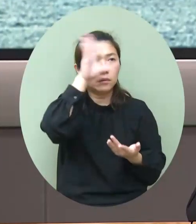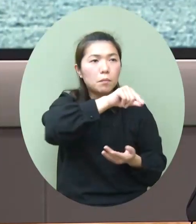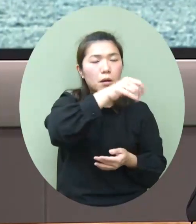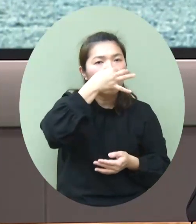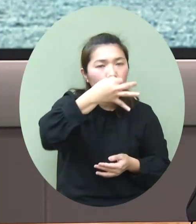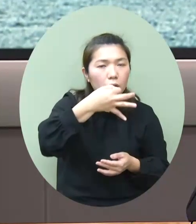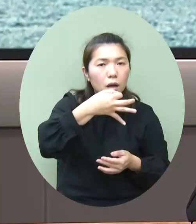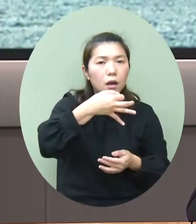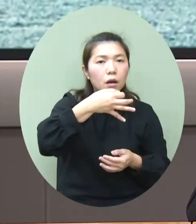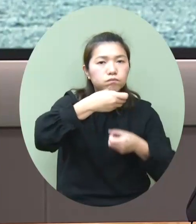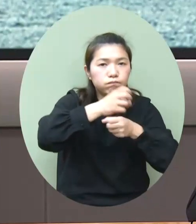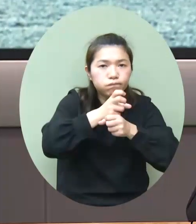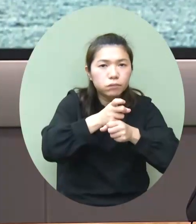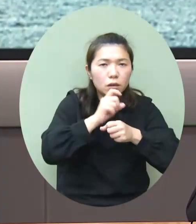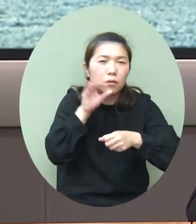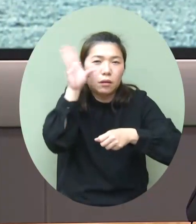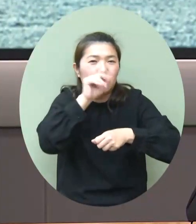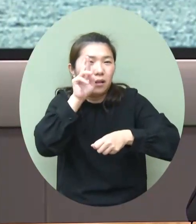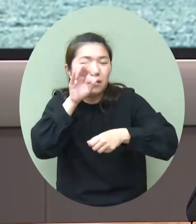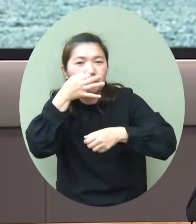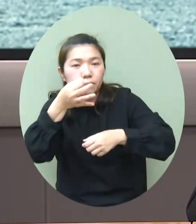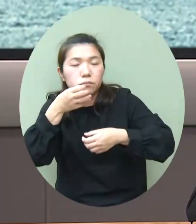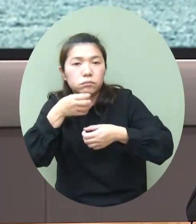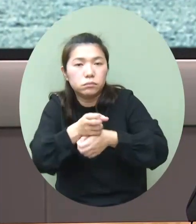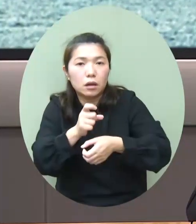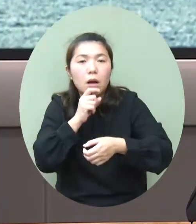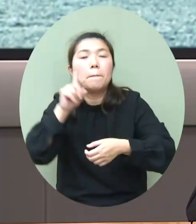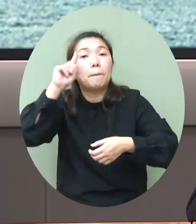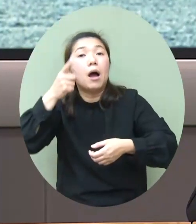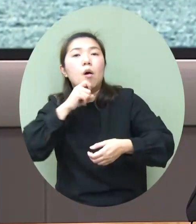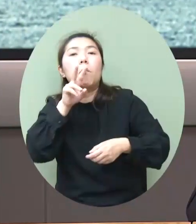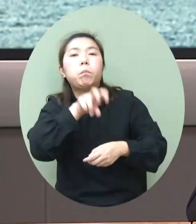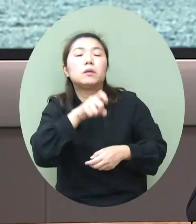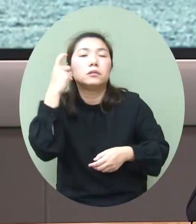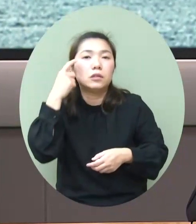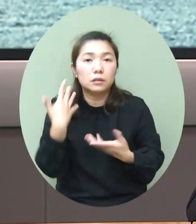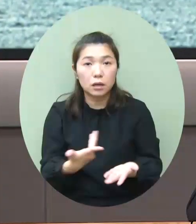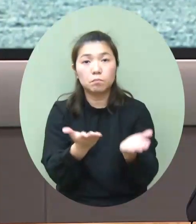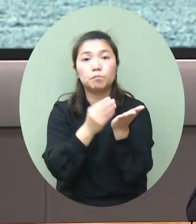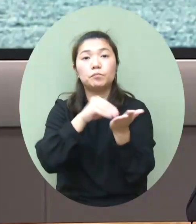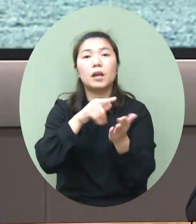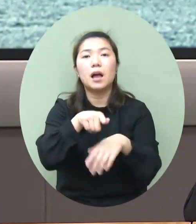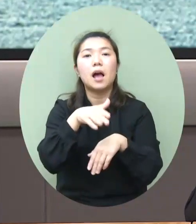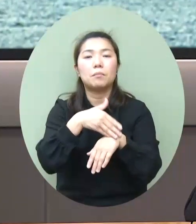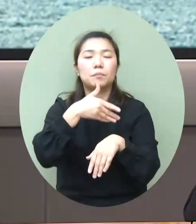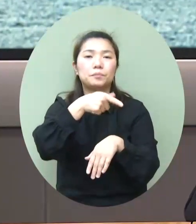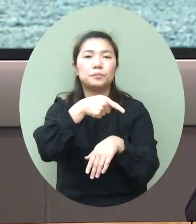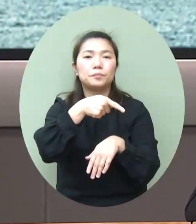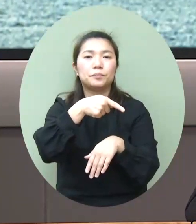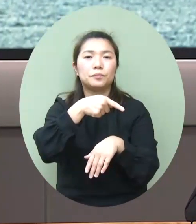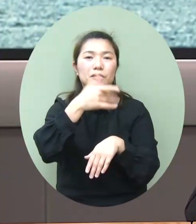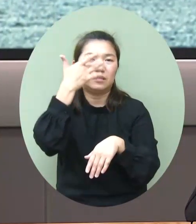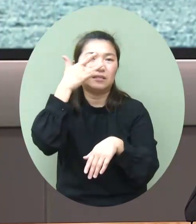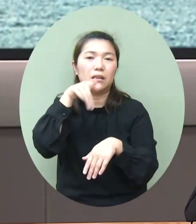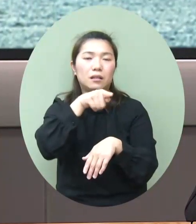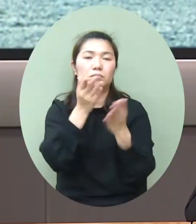可能他是刚受感染，可能是晚上凌晨采样，第二天